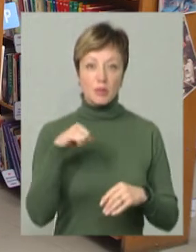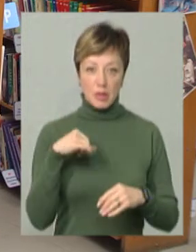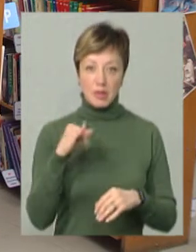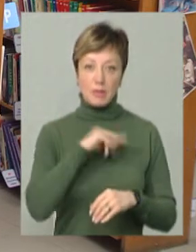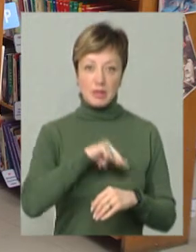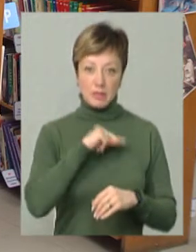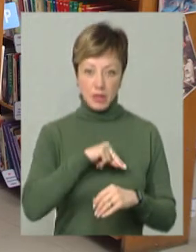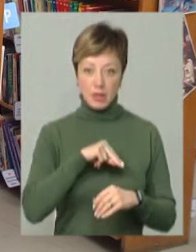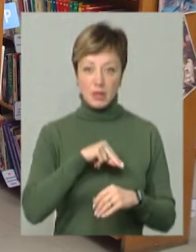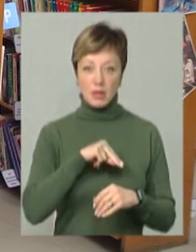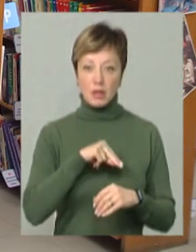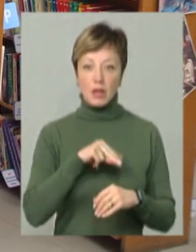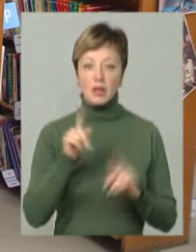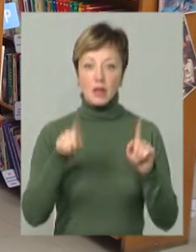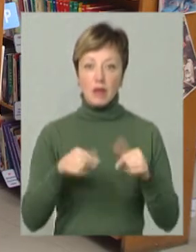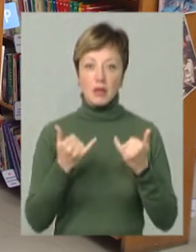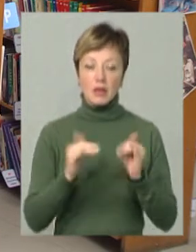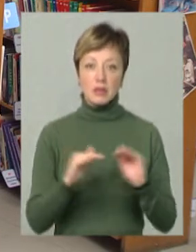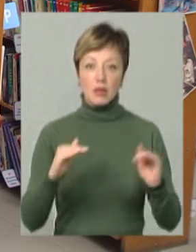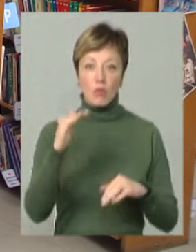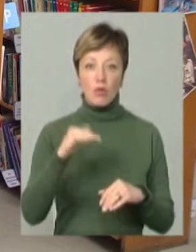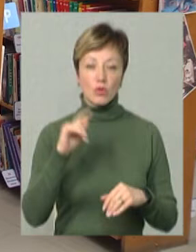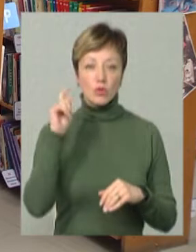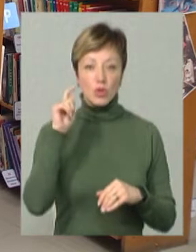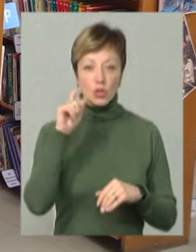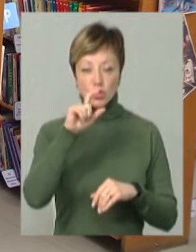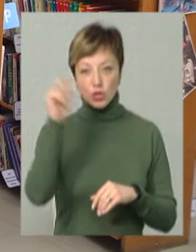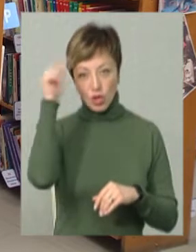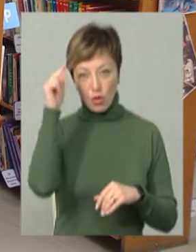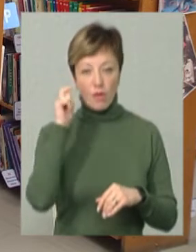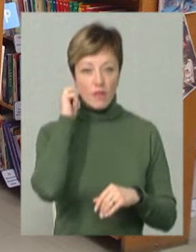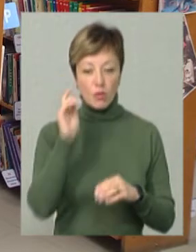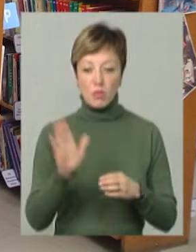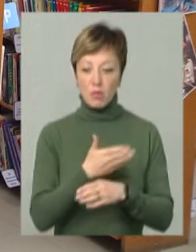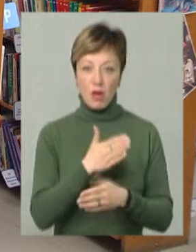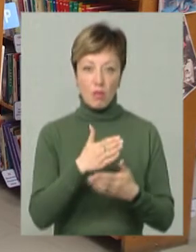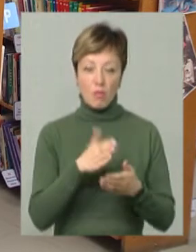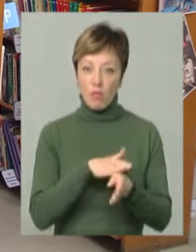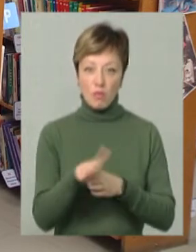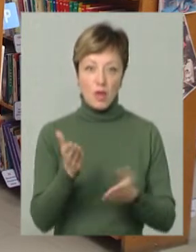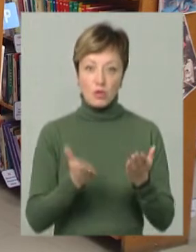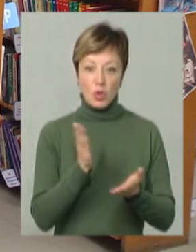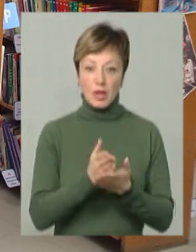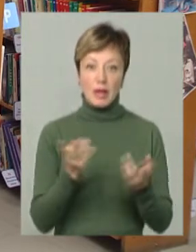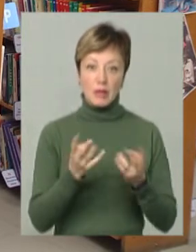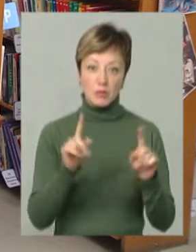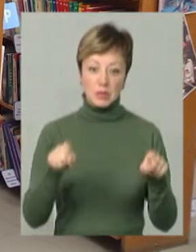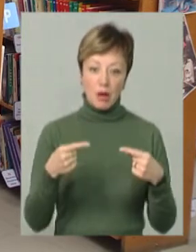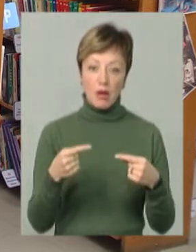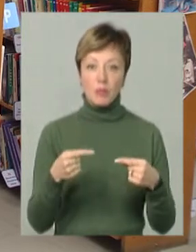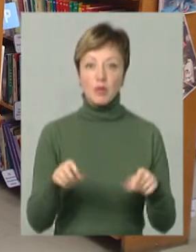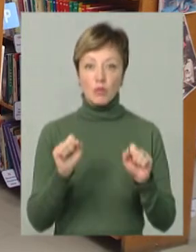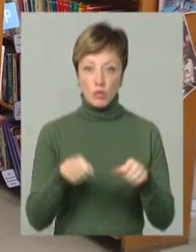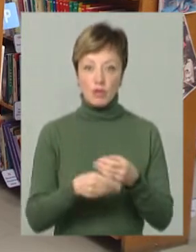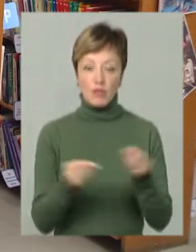і працівники. Навіть і для дітей молодшого шкільного віку ми прибрали її повністю. Якщо є якісь запити такі, то